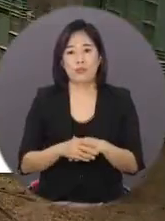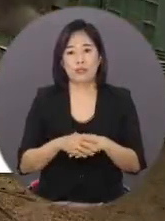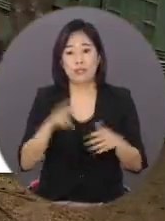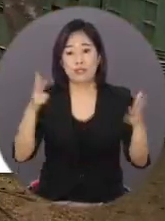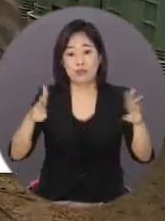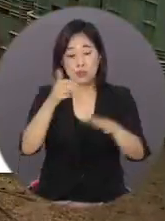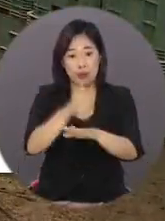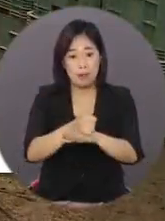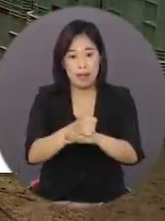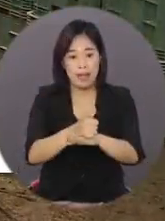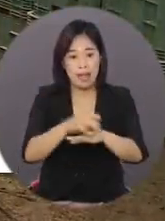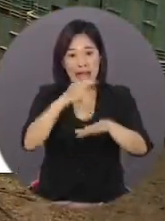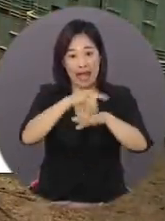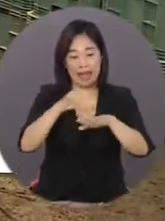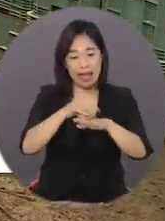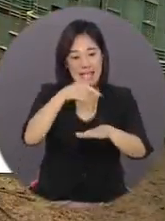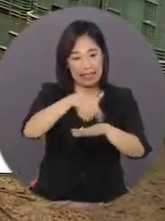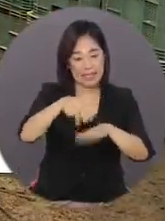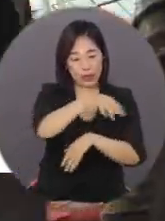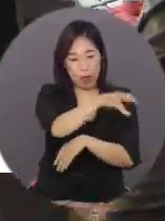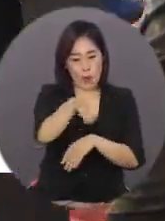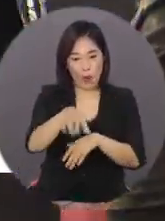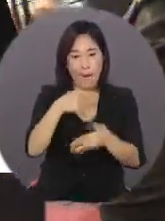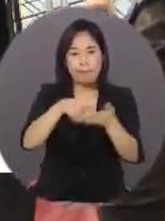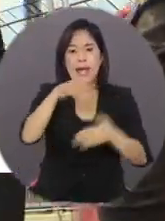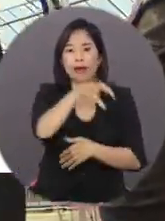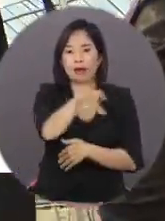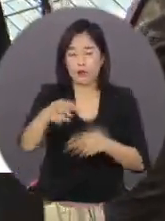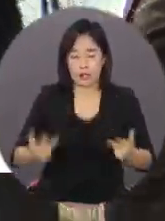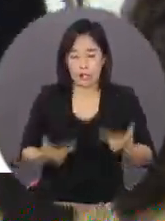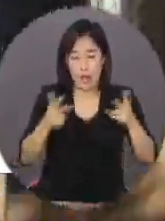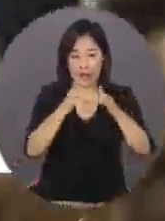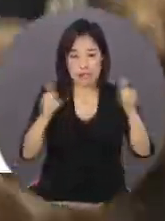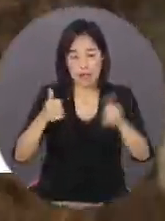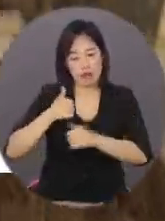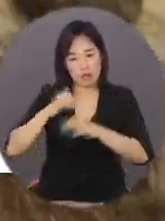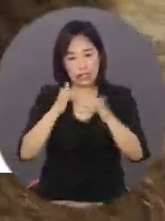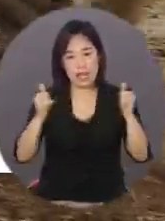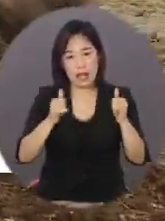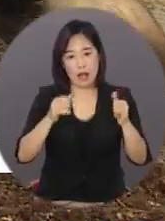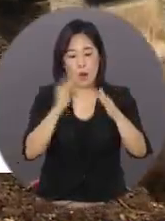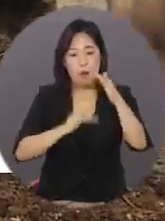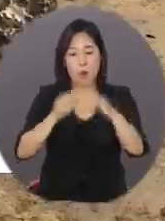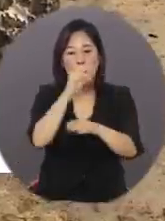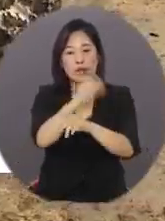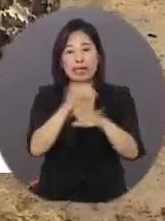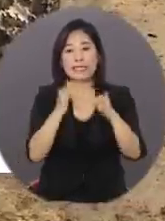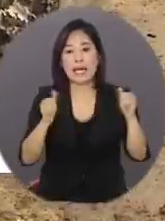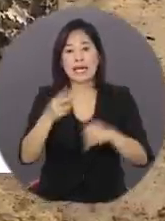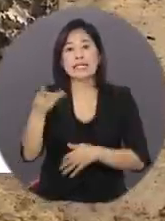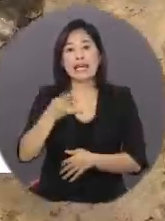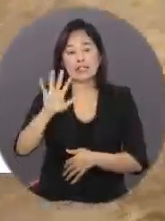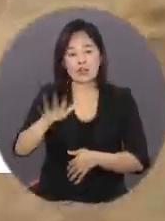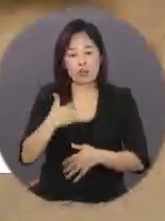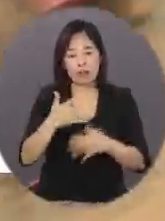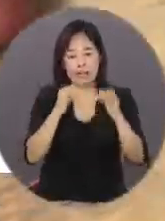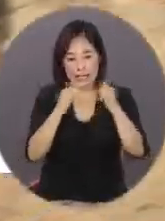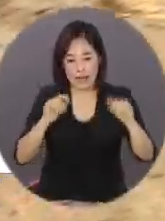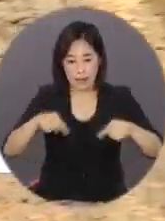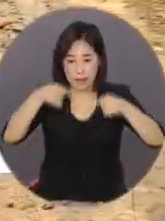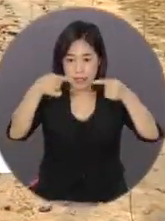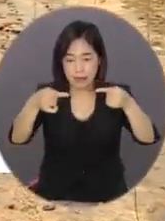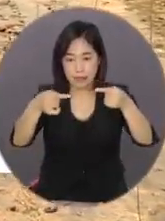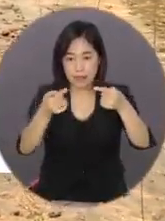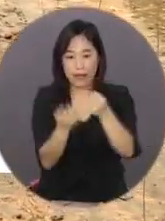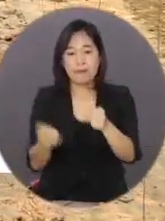동안 해남과 진도 등 전남 지역 수해 지역에서는 자원봉사자와 군경, 공무원 등 4,900여 명이 동원돼 피해